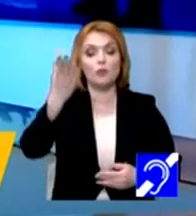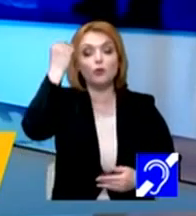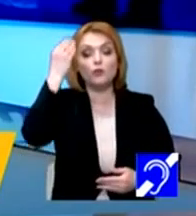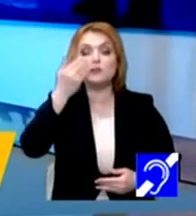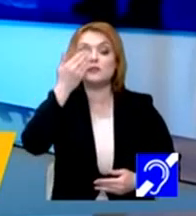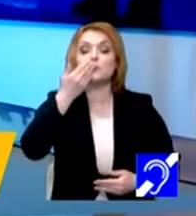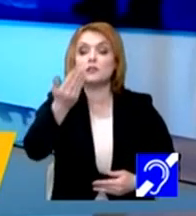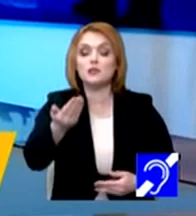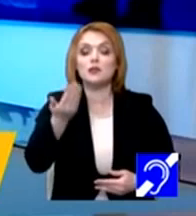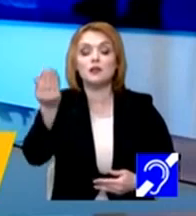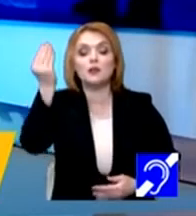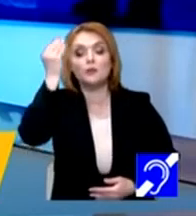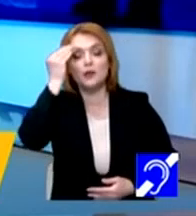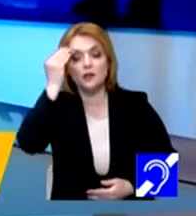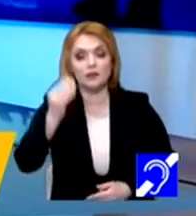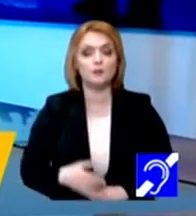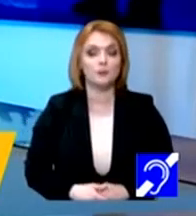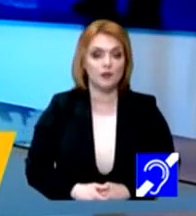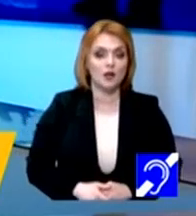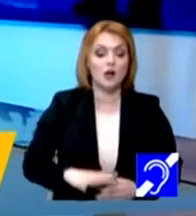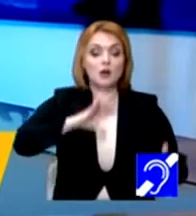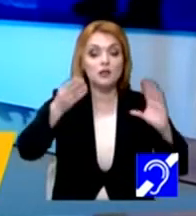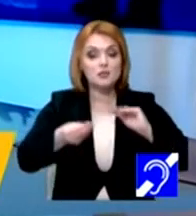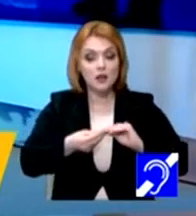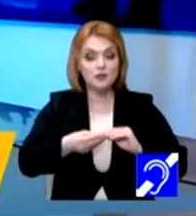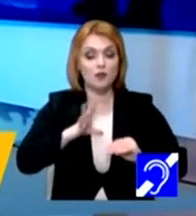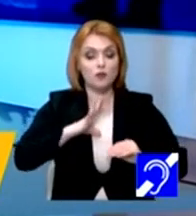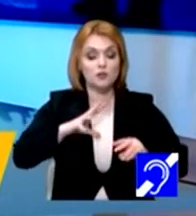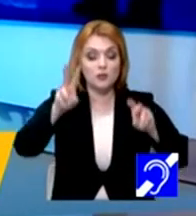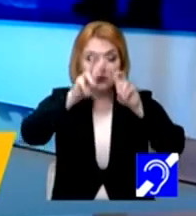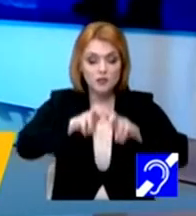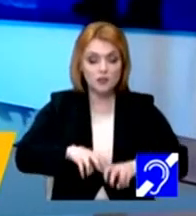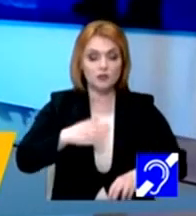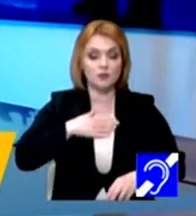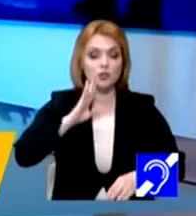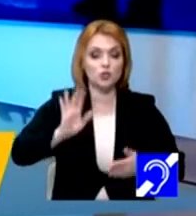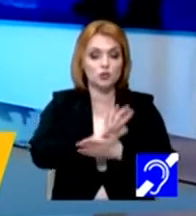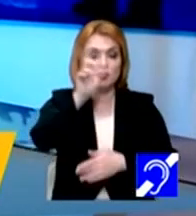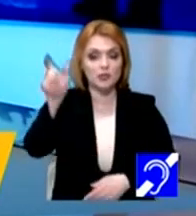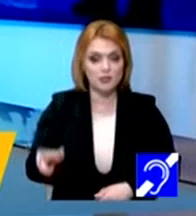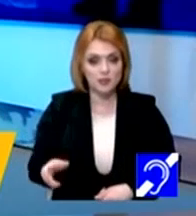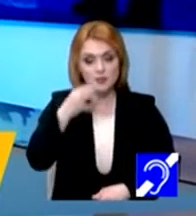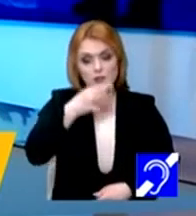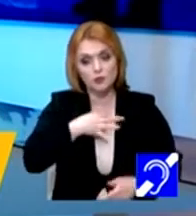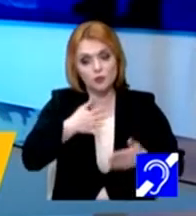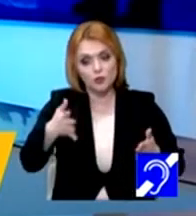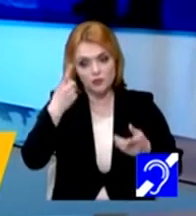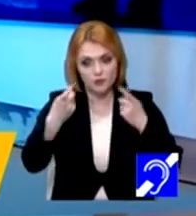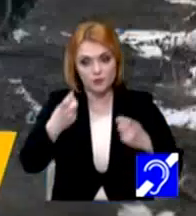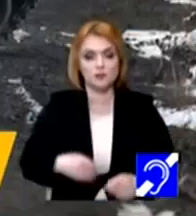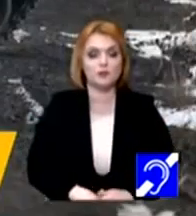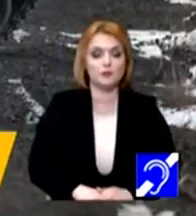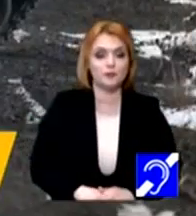și despre securitatea Republicii Moldova. Rezultatele au fost analizate de colega mea Irina Mihailici, care ne oferă mai multe detalii.